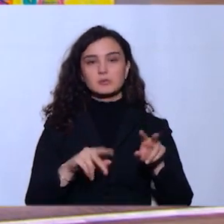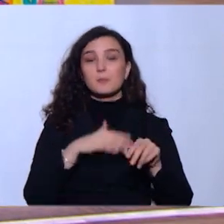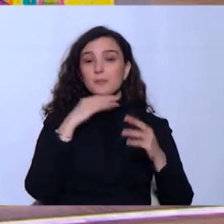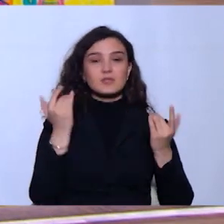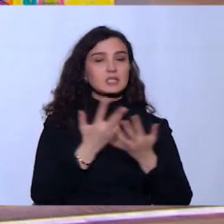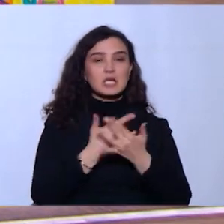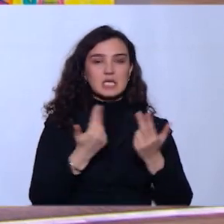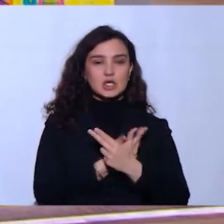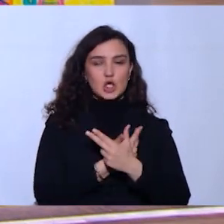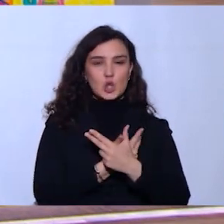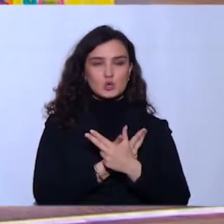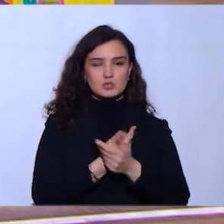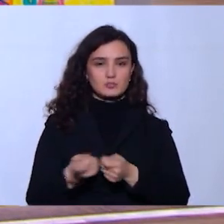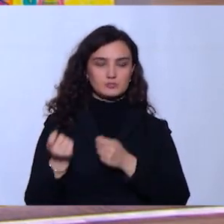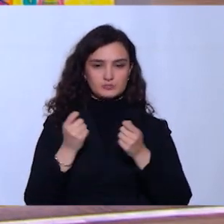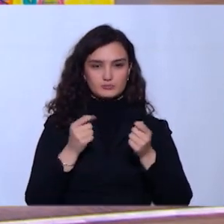ბევრნაირი ანგელოზი, რომ